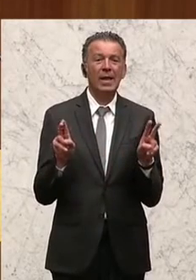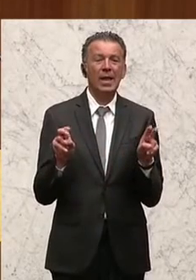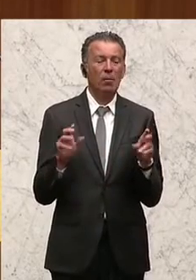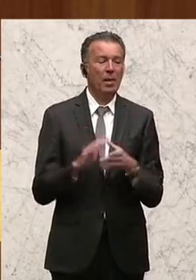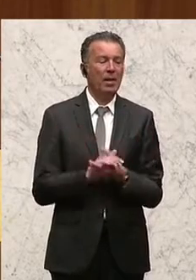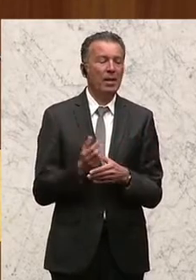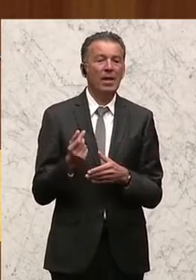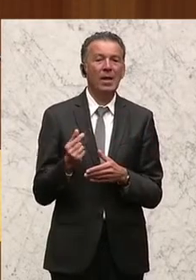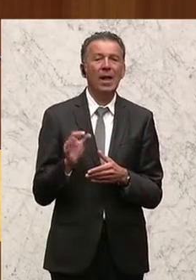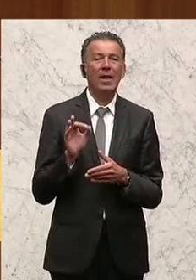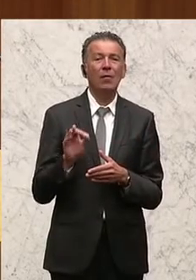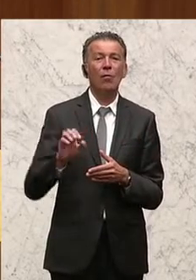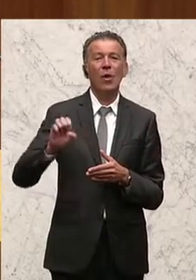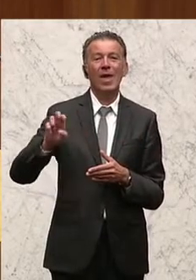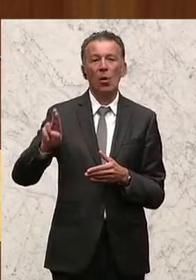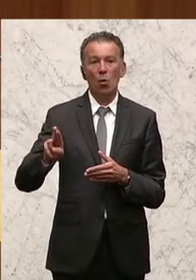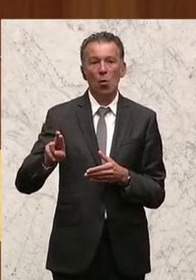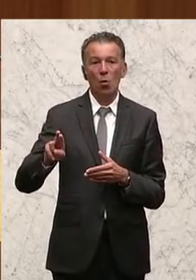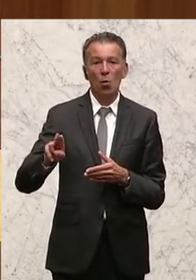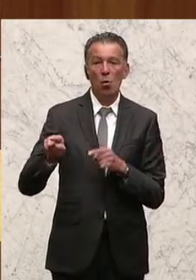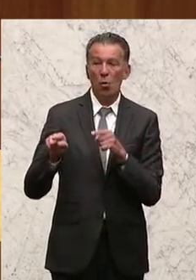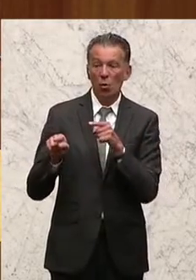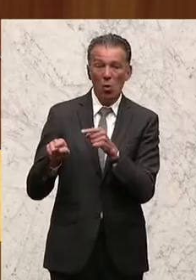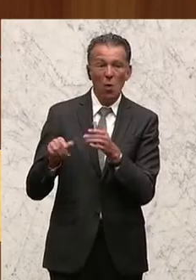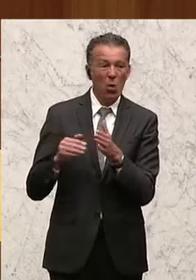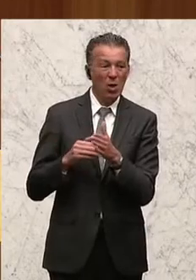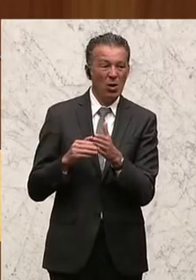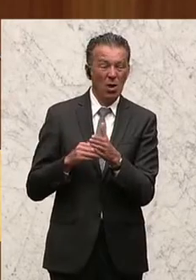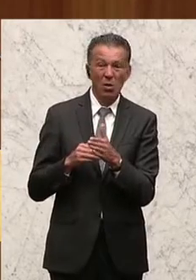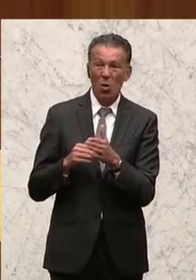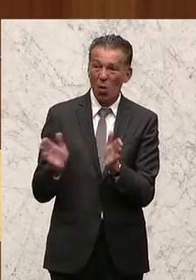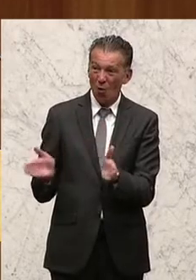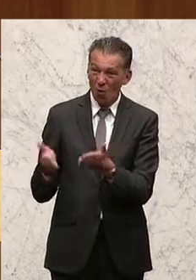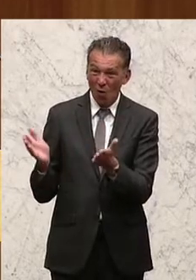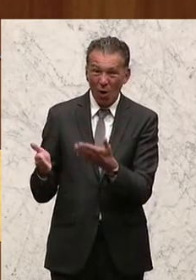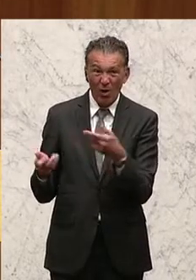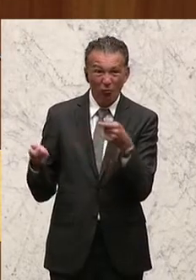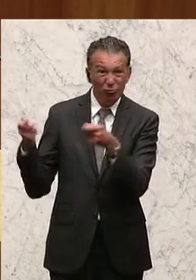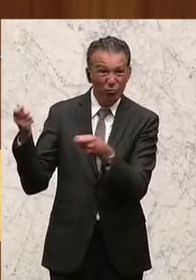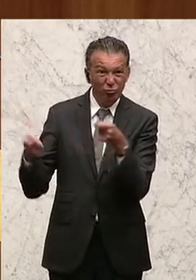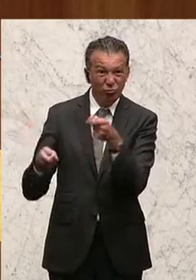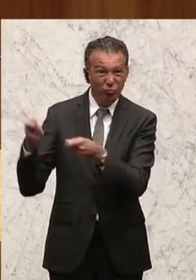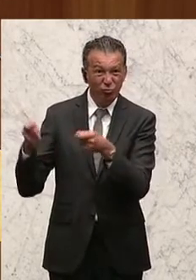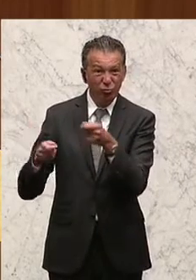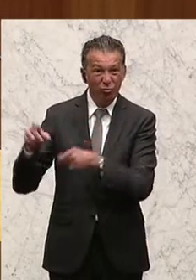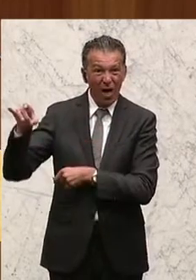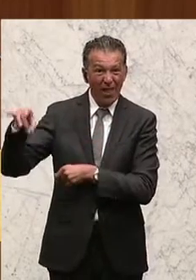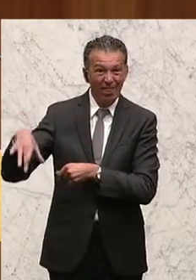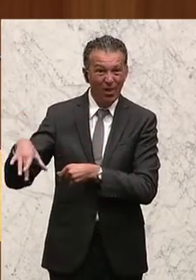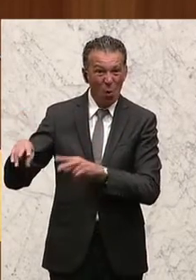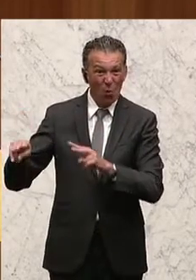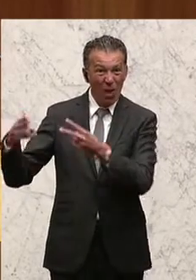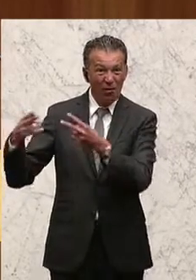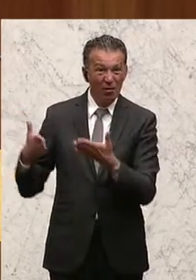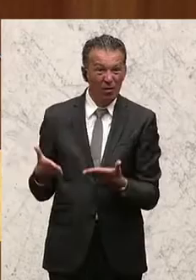unter den Geldern für die EU, dass wir dort noch immer Atomkraft fördern. Ich glaube nicht, dass